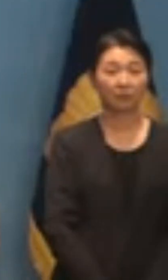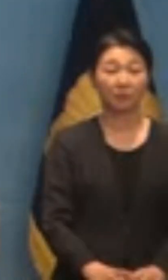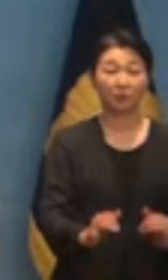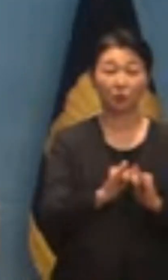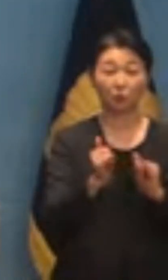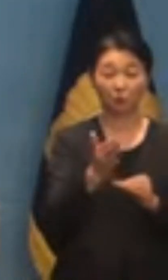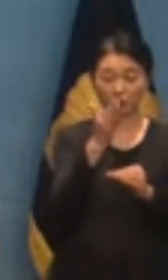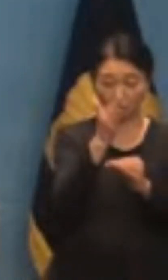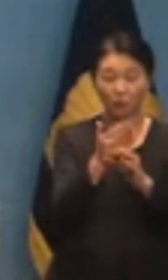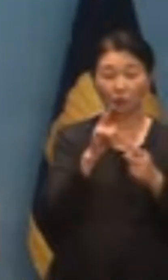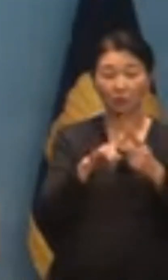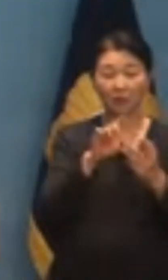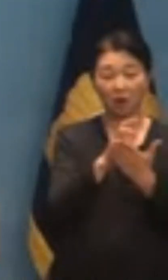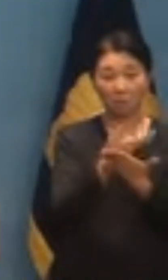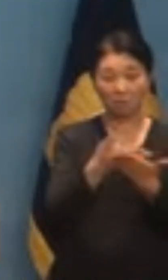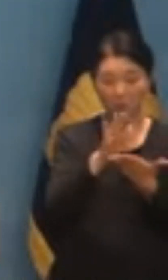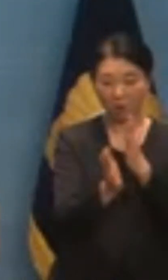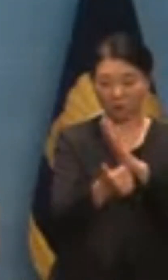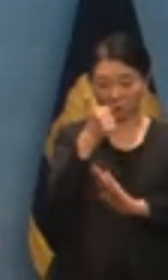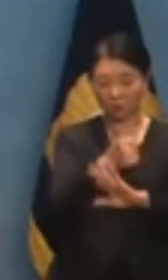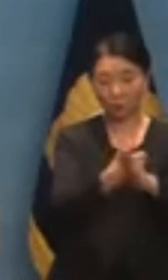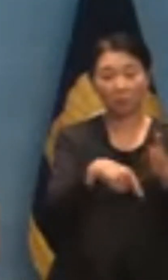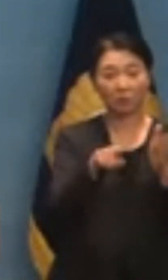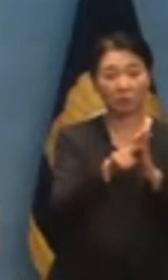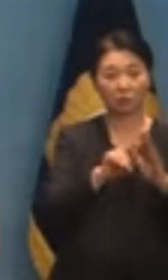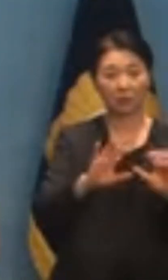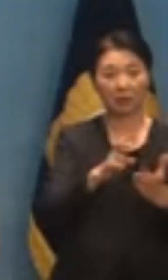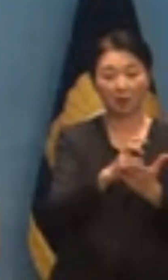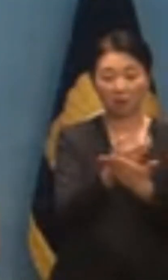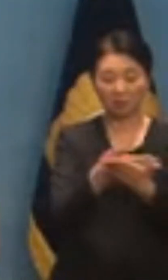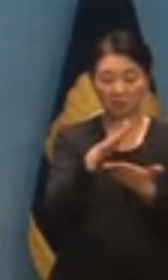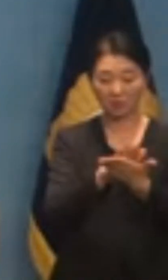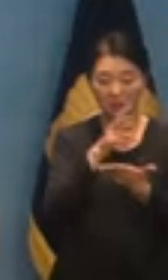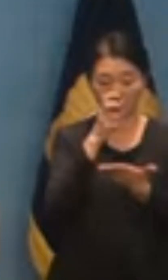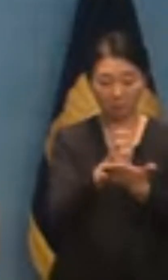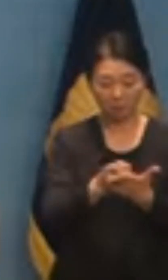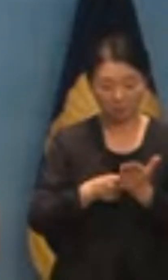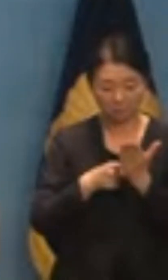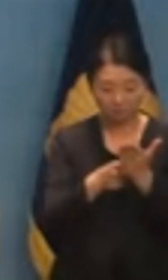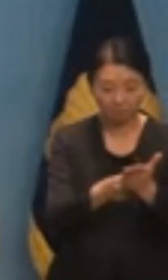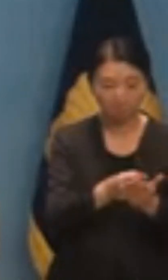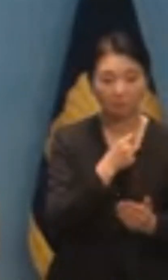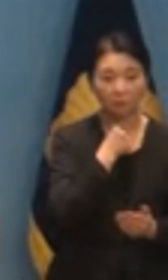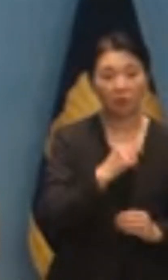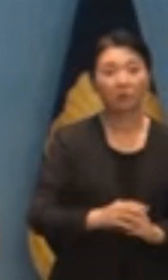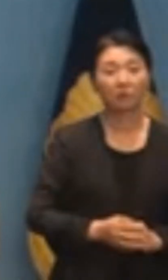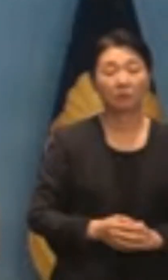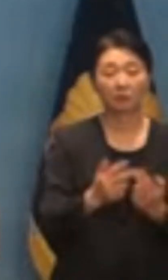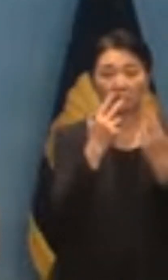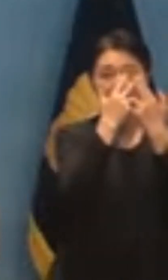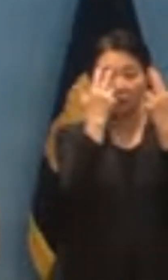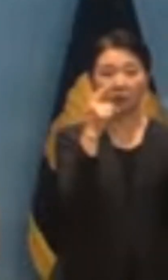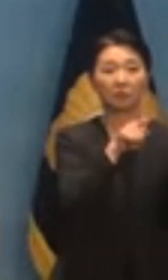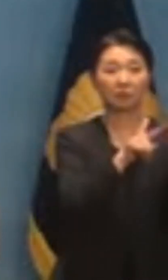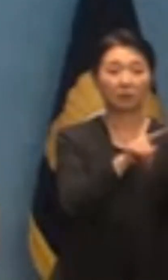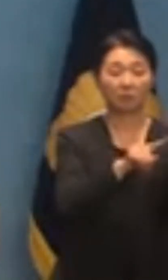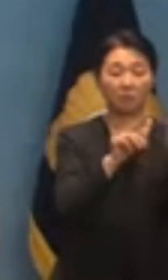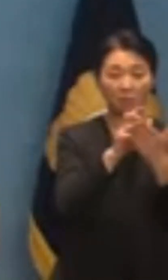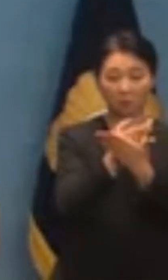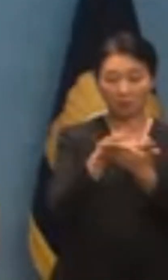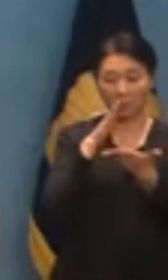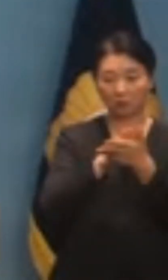국민주도 헌법 개정 성공을 위해 개헌 절차법 입법을 추진하겠습니다. 이재명 후보가